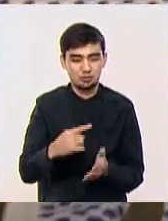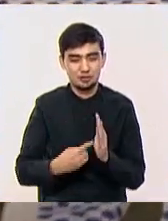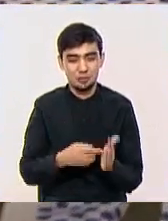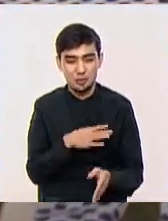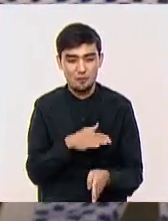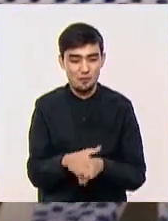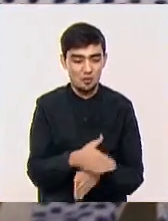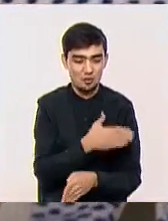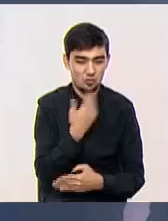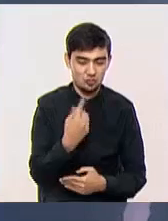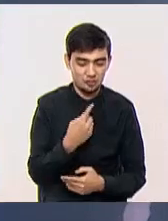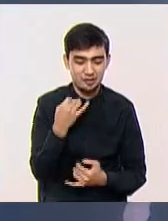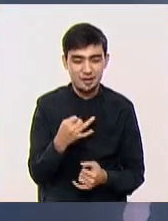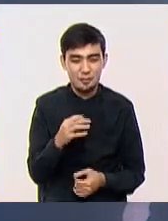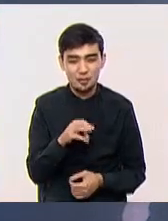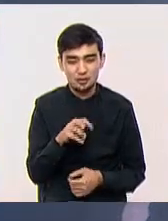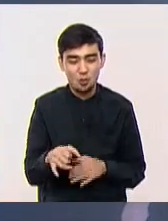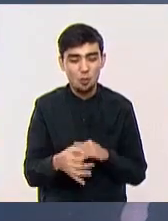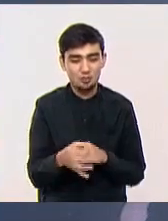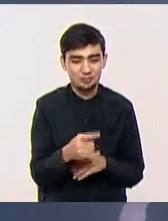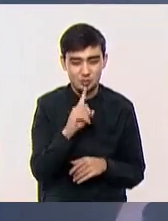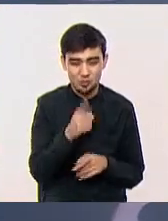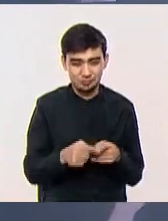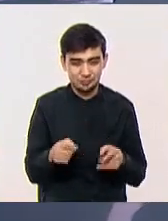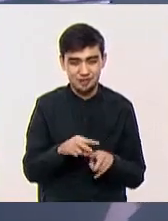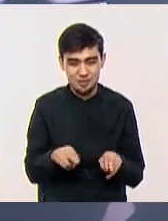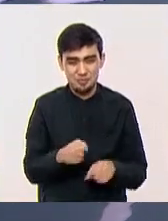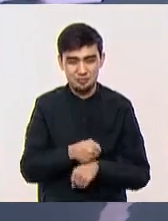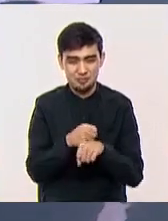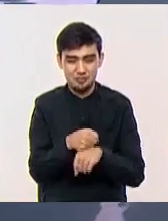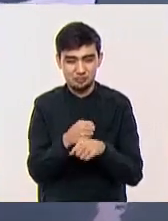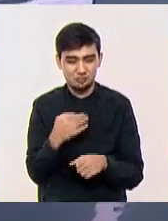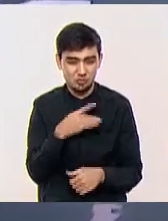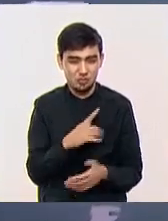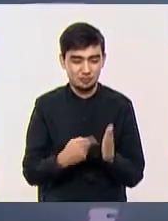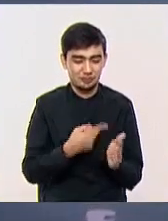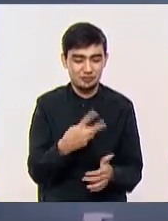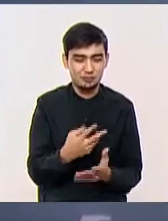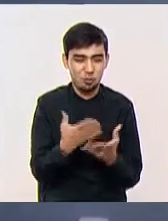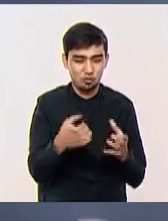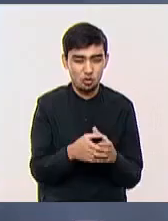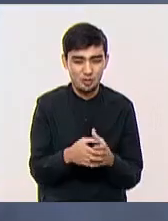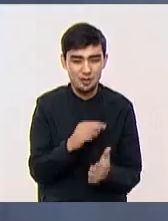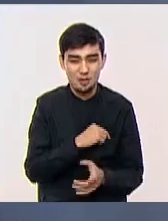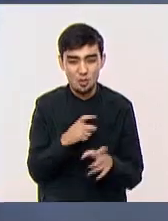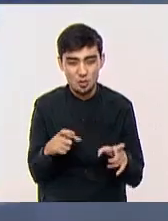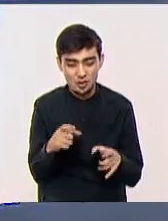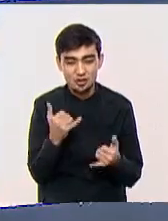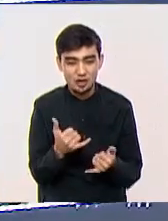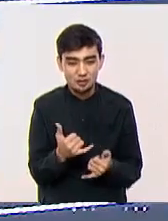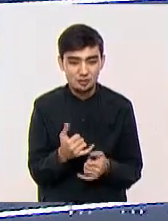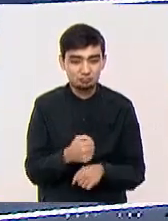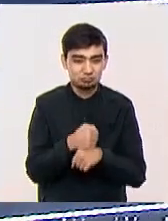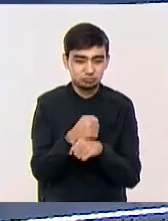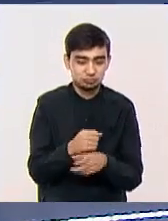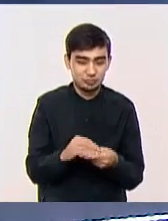талаптарының орындалмағанын айтады. Ал Маңғыстау облысында бір жыл ішінде осында еңбек ақысын көтеріп талап еткен 20-дан астам компания қызметкерлері ереуілге